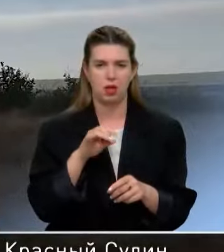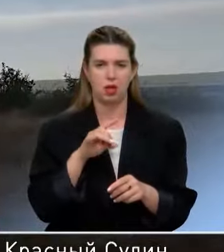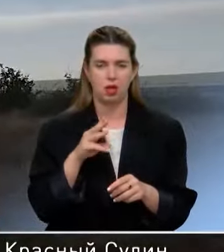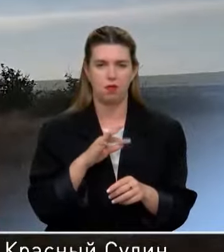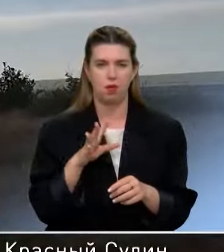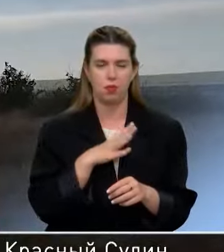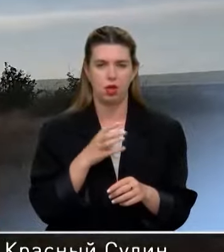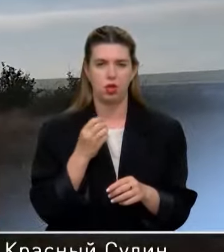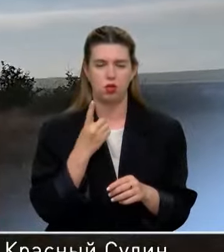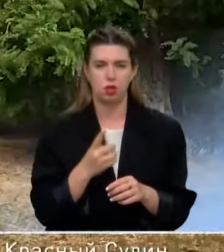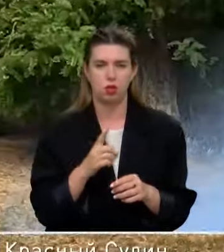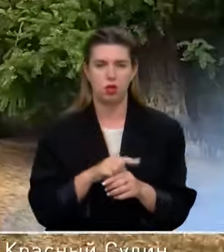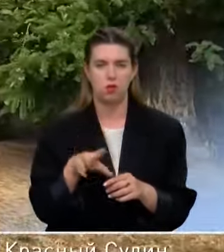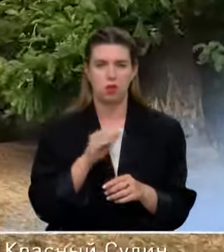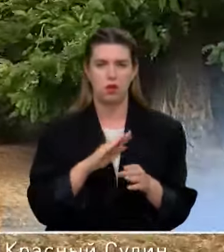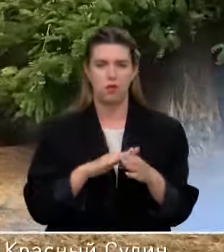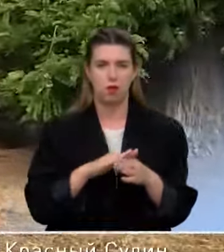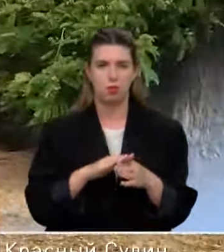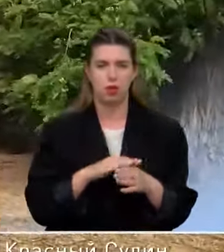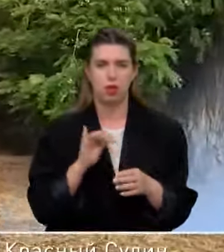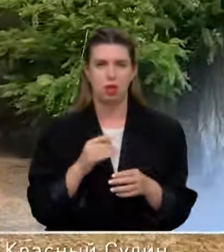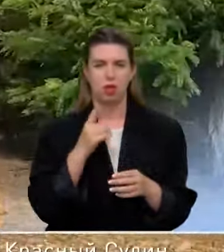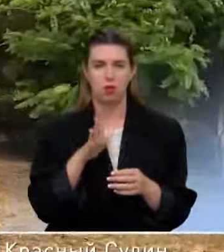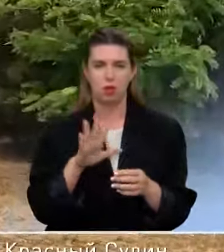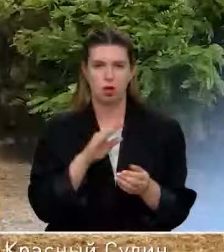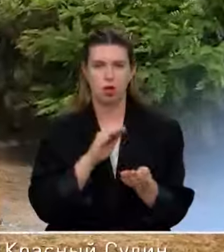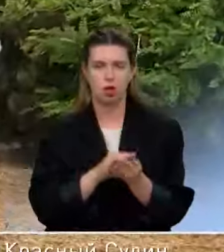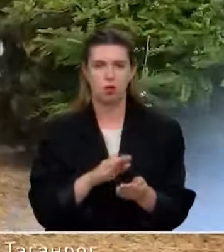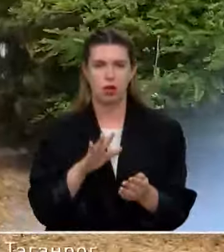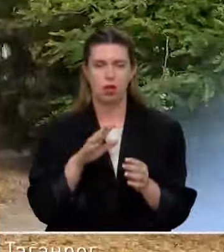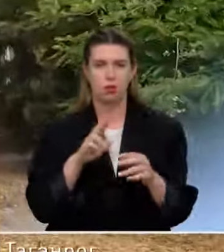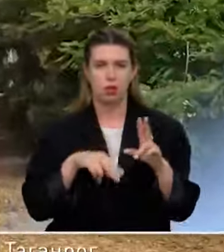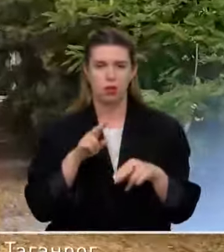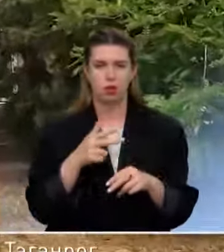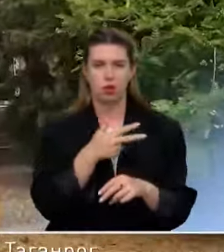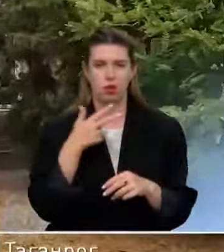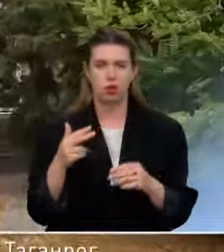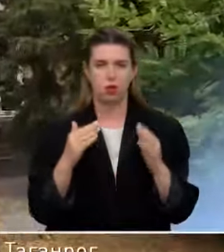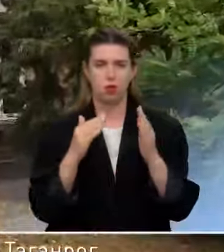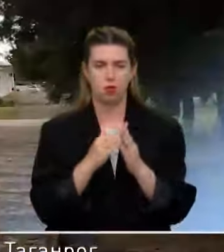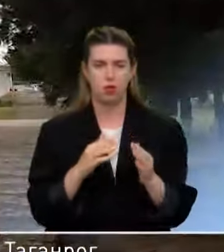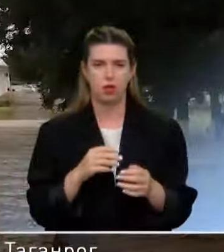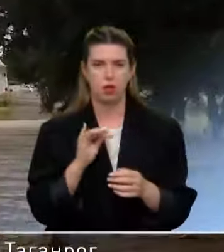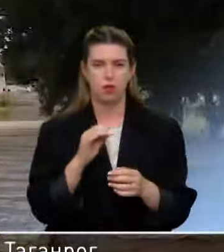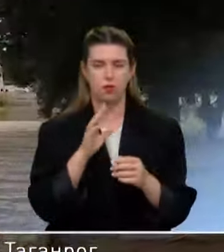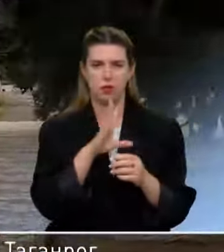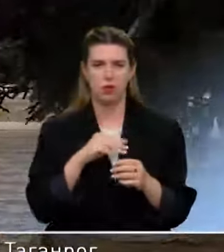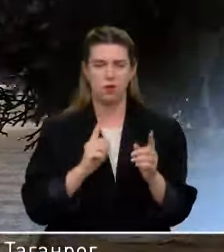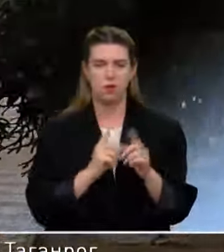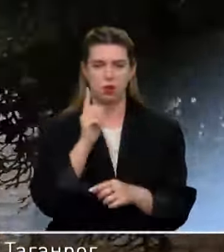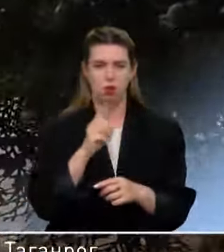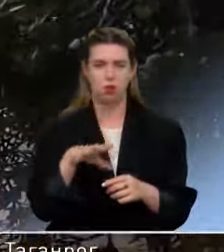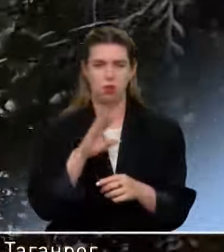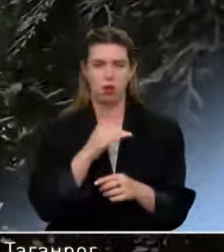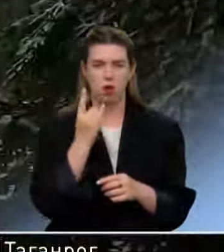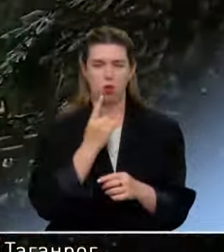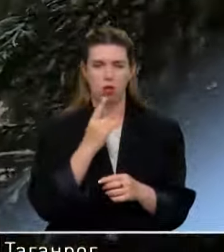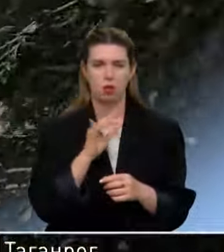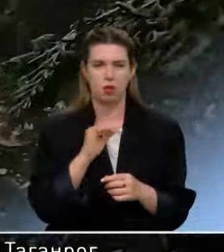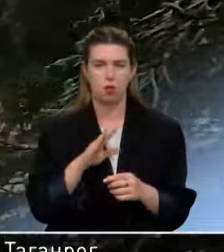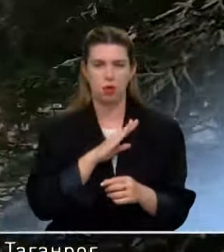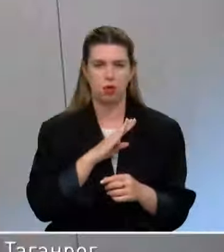зазвучала ещё одна диковинная фамилия а неподалёку от кладбища расположился трёхэтажный особняк с башней высокими арочными окнами